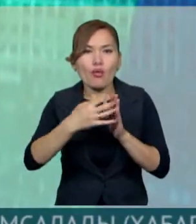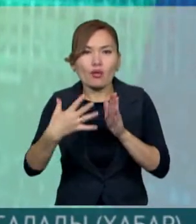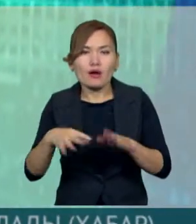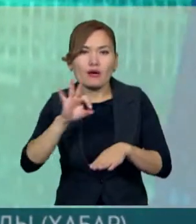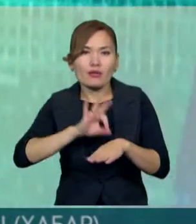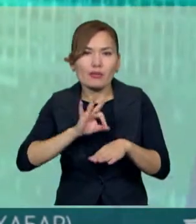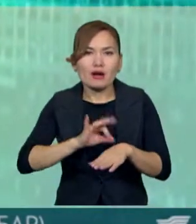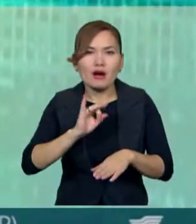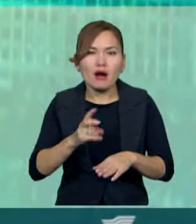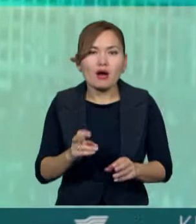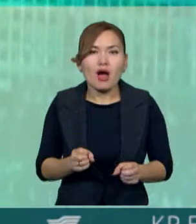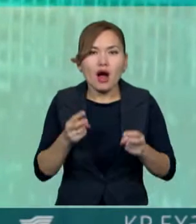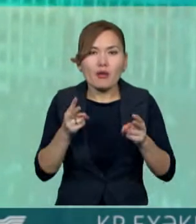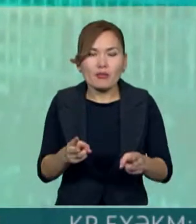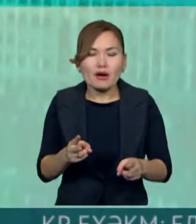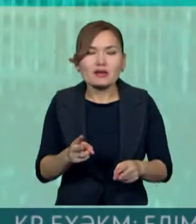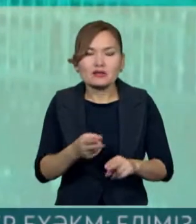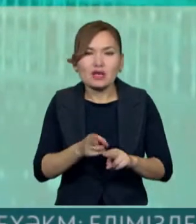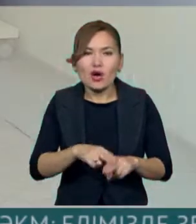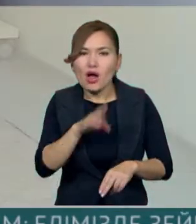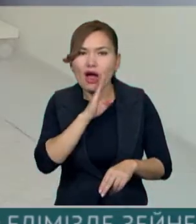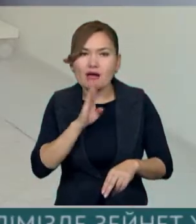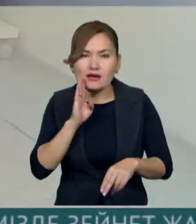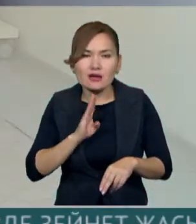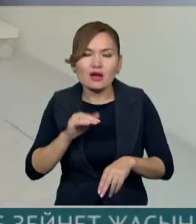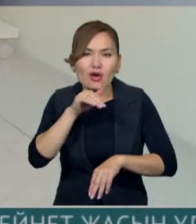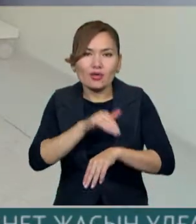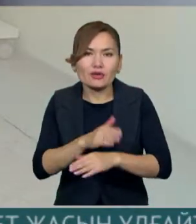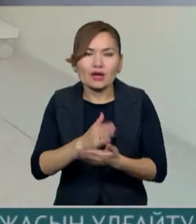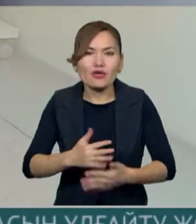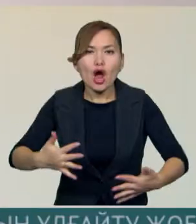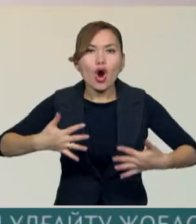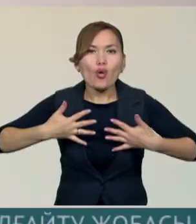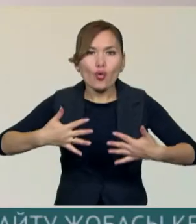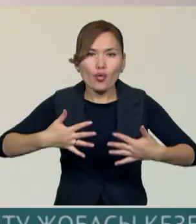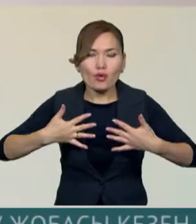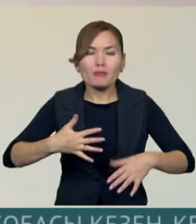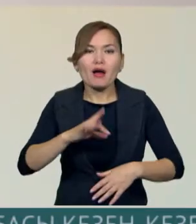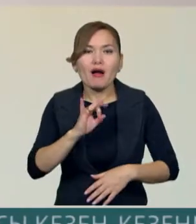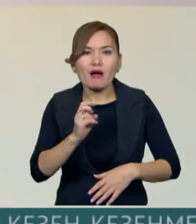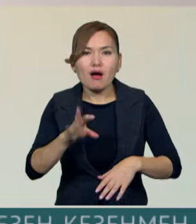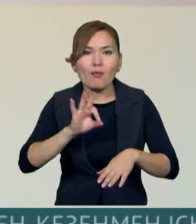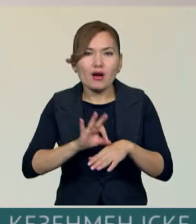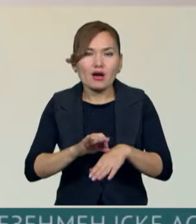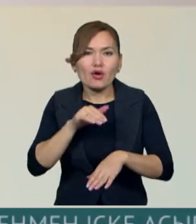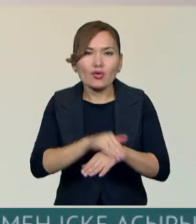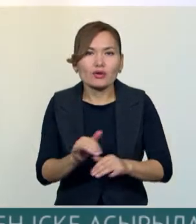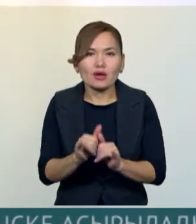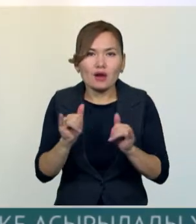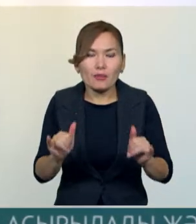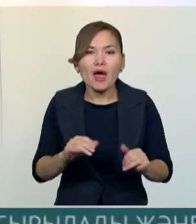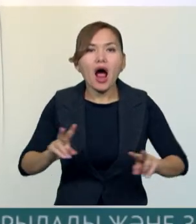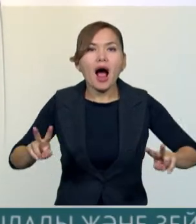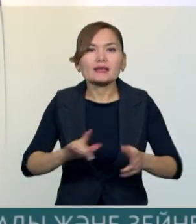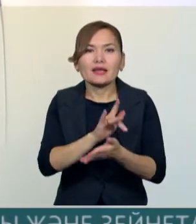сайын Елорда бойынша 300 әйел осы індетке шалдығады екен. Өкпе мен асқазан обыры да жиі кездесуде. Астанада басталған